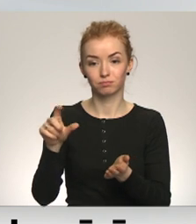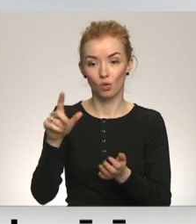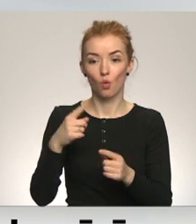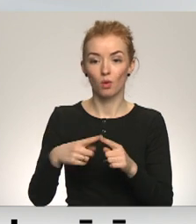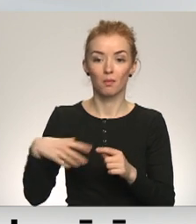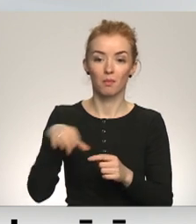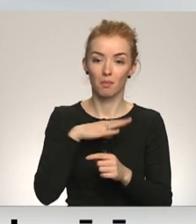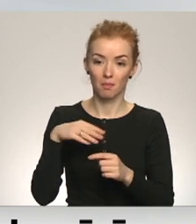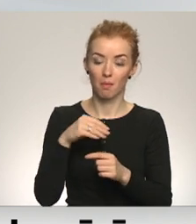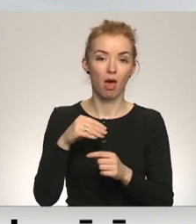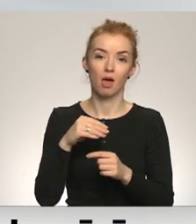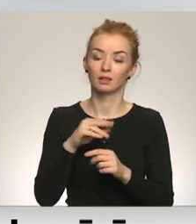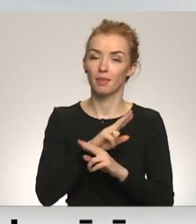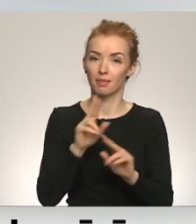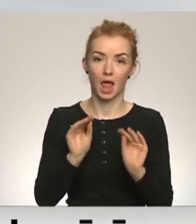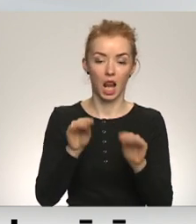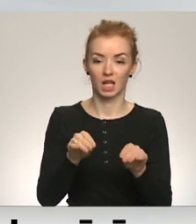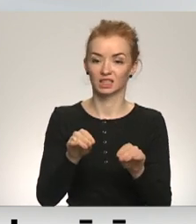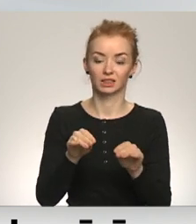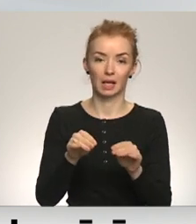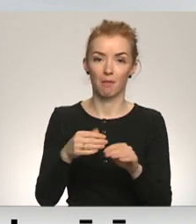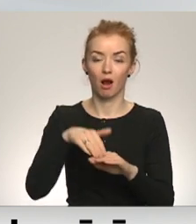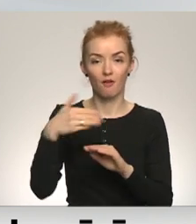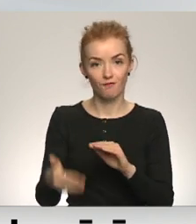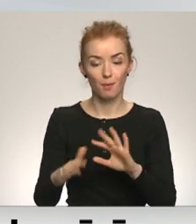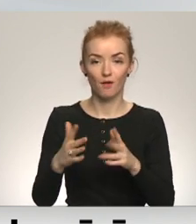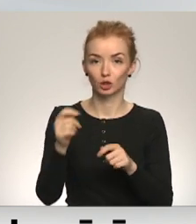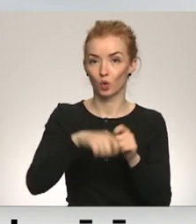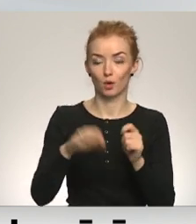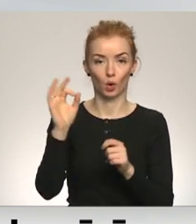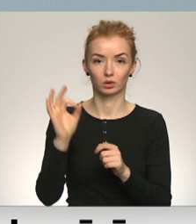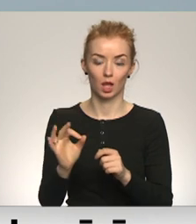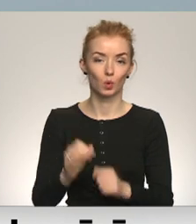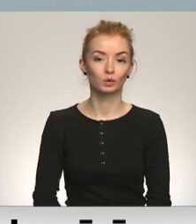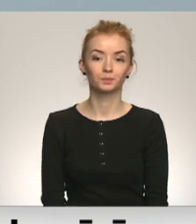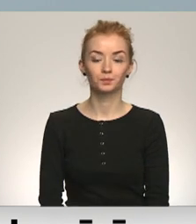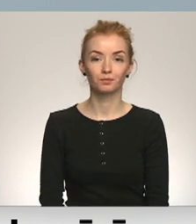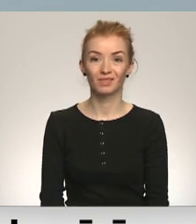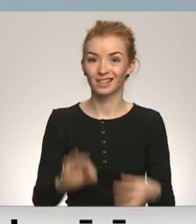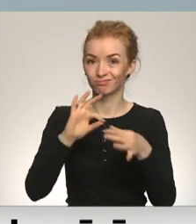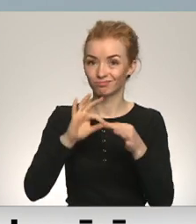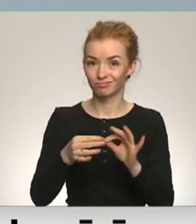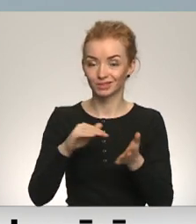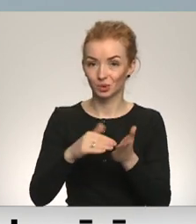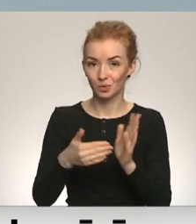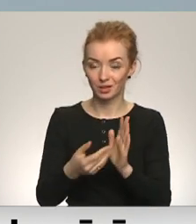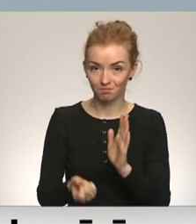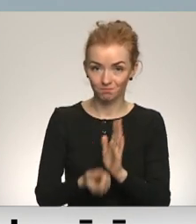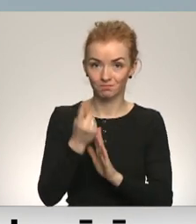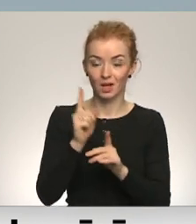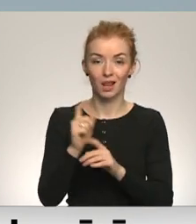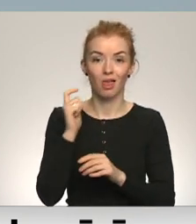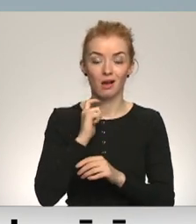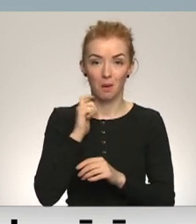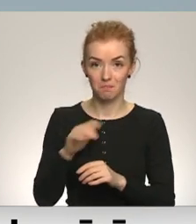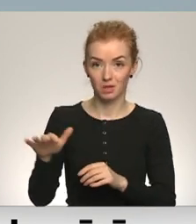atkal neaprēķināsim šos te kavējumu jeb soda procentus. Sarežģīta situācija izveidojusies arī Jēkabpilī,